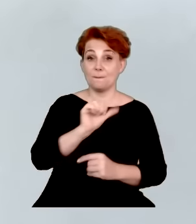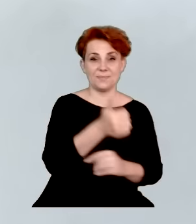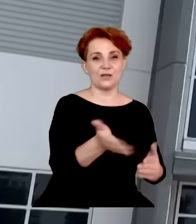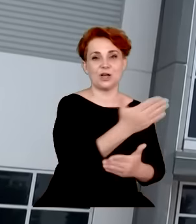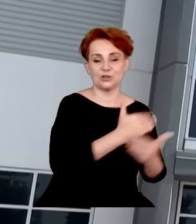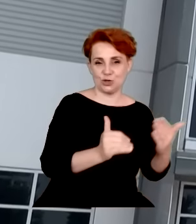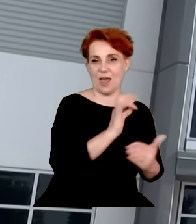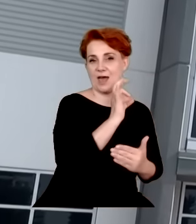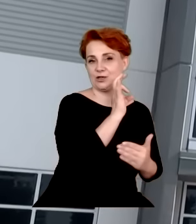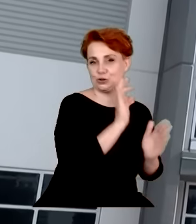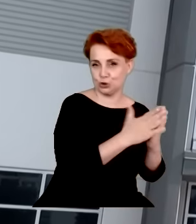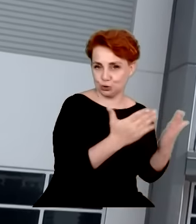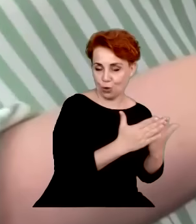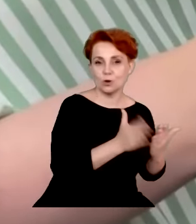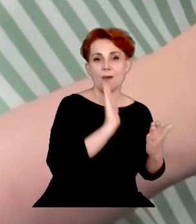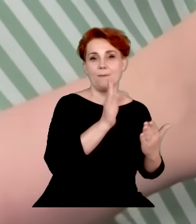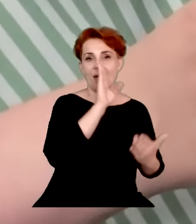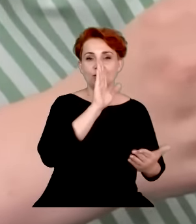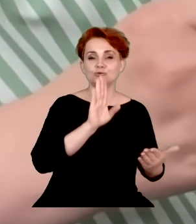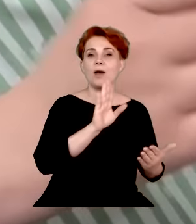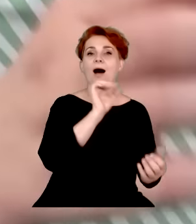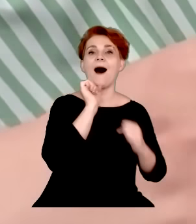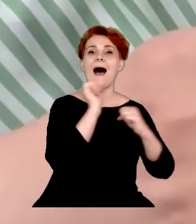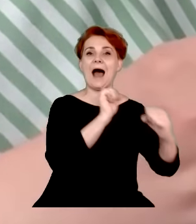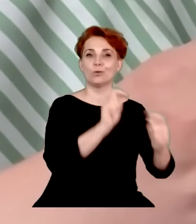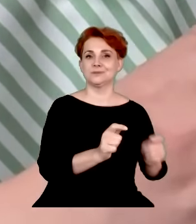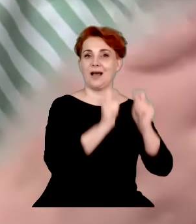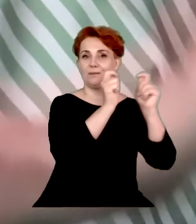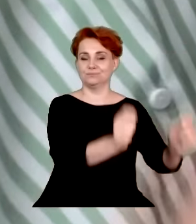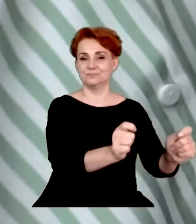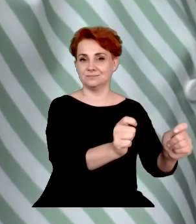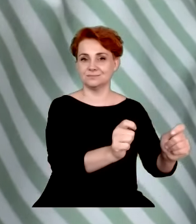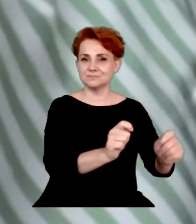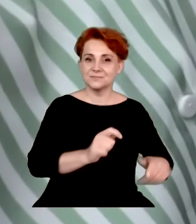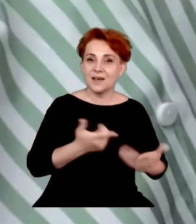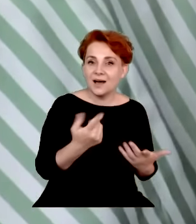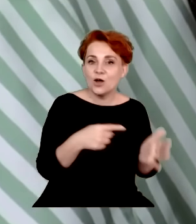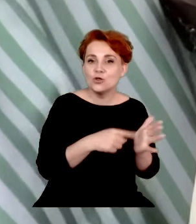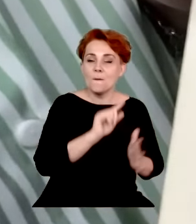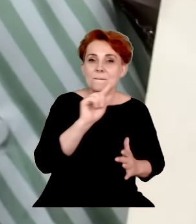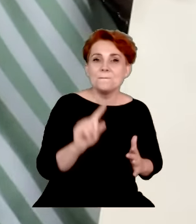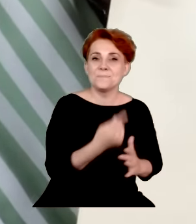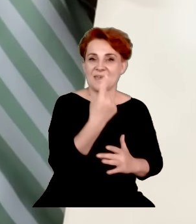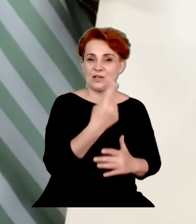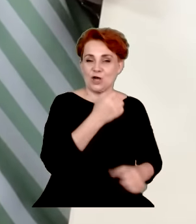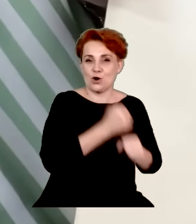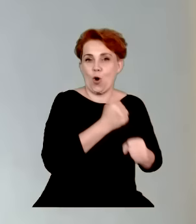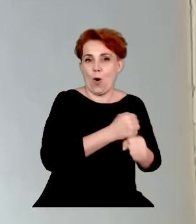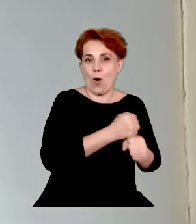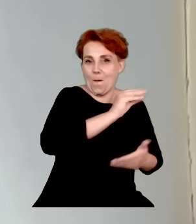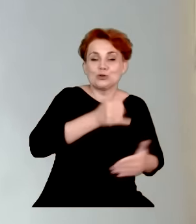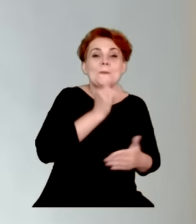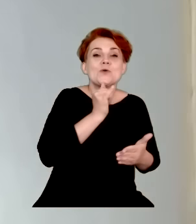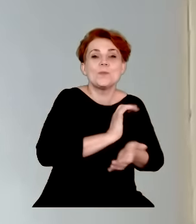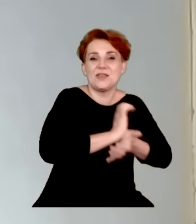Kamień Filozoficzny zostaną wystawione na aukcję i nie byłoby w tym nic dziwnego, gdyby nie fakt, że jest to pierwszy w wersji roboczej i próbnie wydrukowany